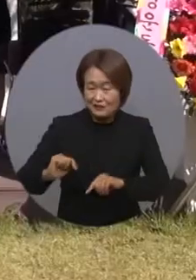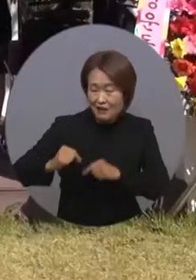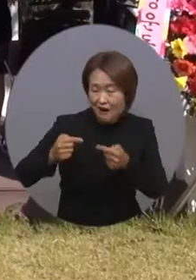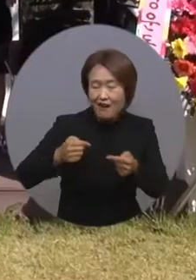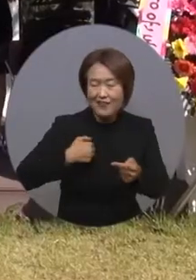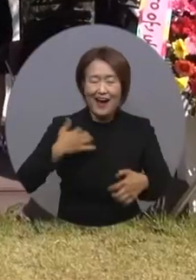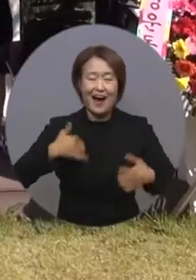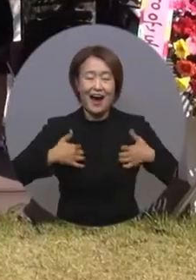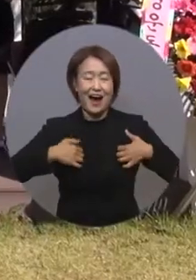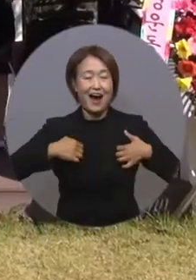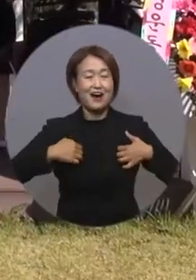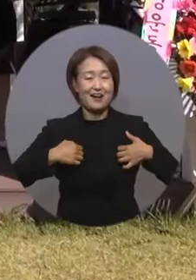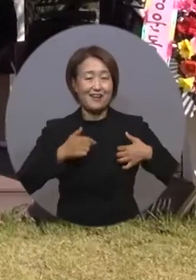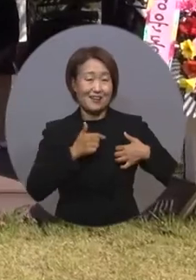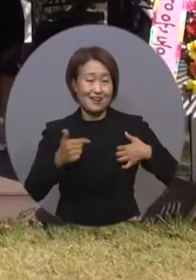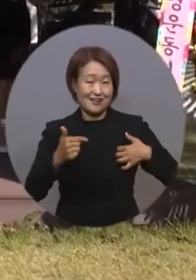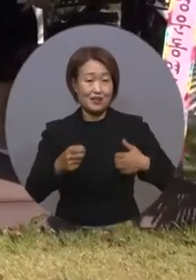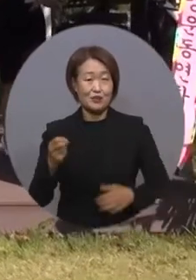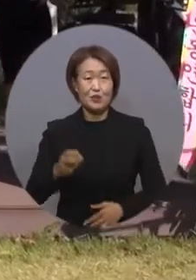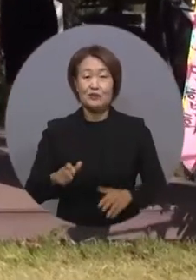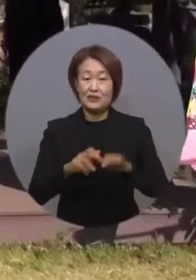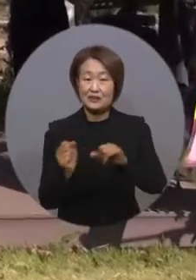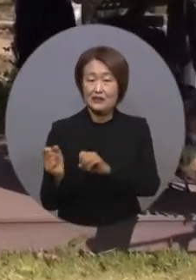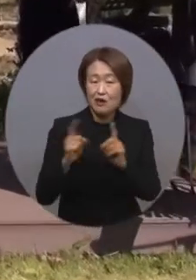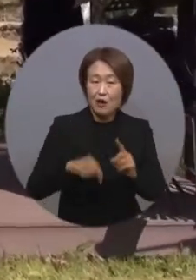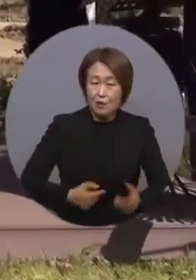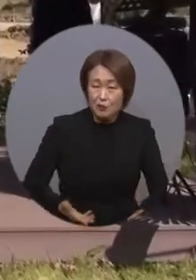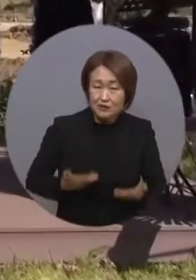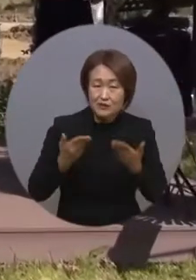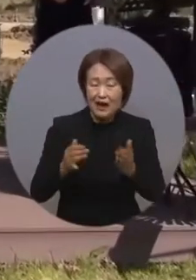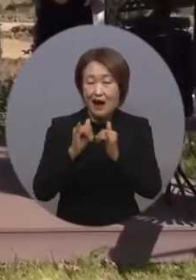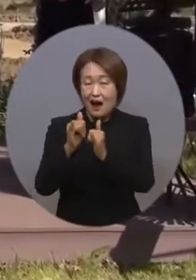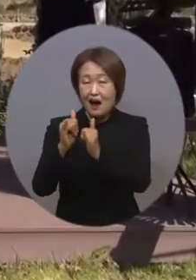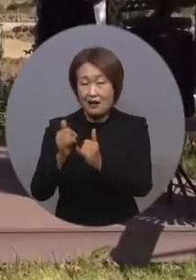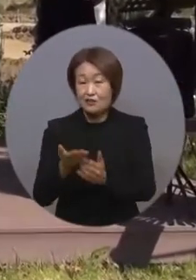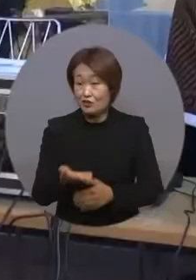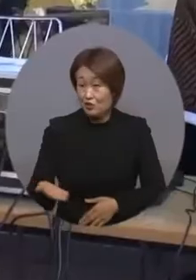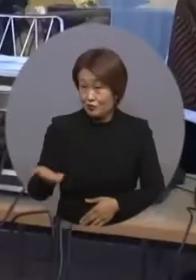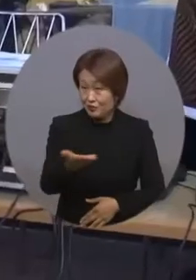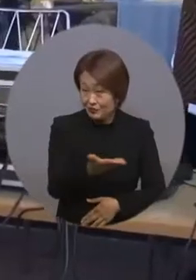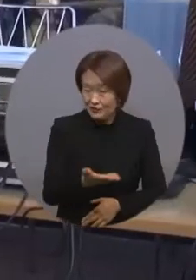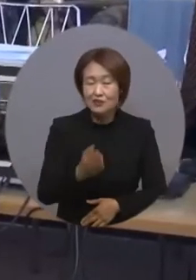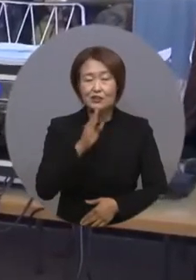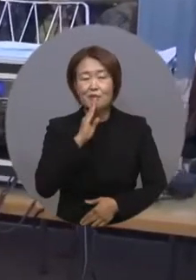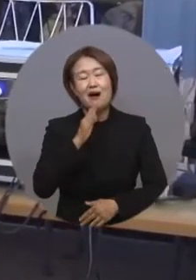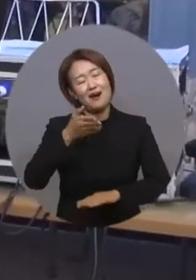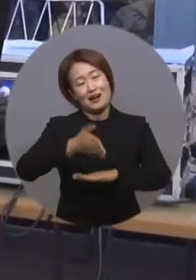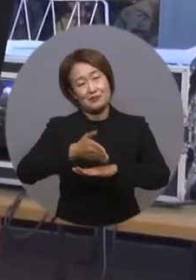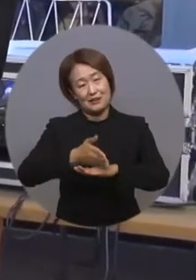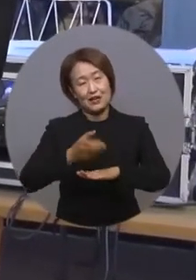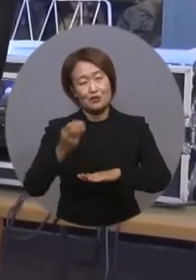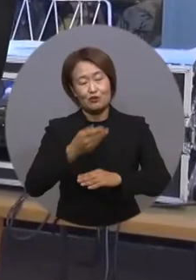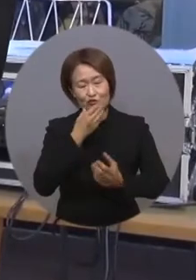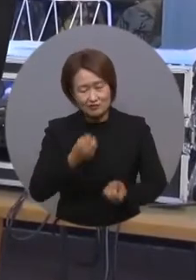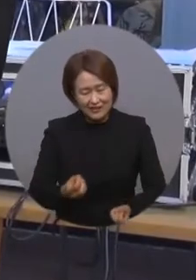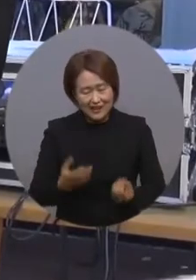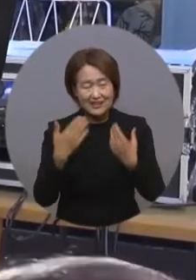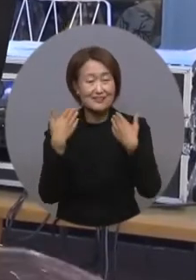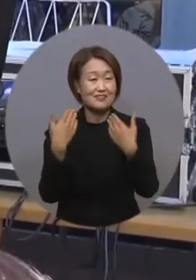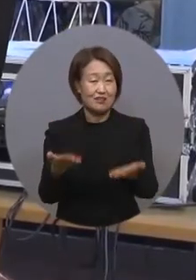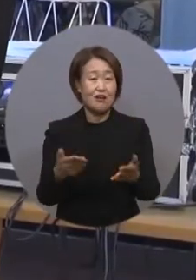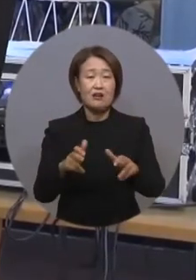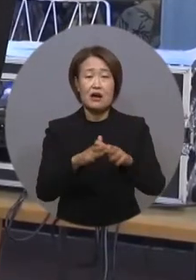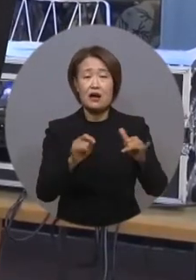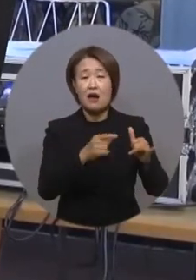기쁘다. 장애인 재활 및 봉사에 앞장서주신 수상자들께 다시 한번 진심어린 감사와 축하의 인사를 드린다며